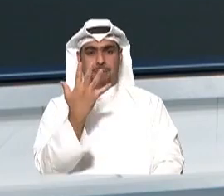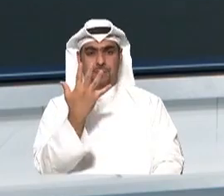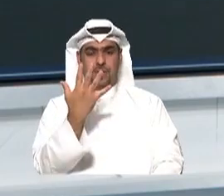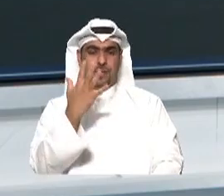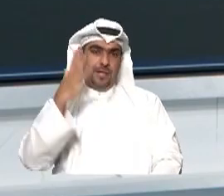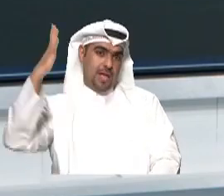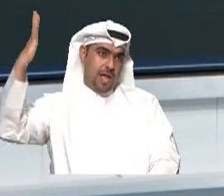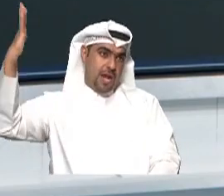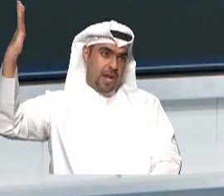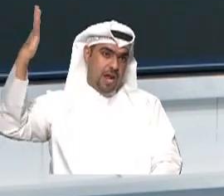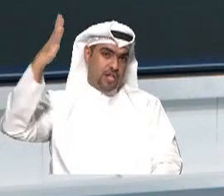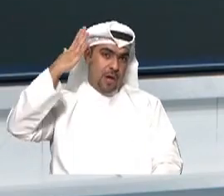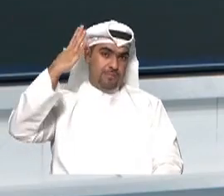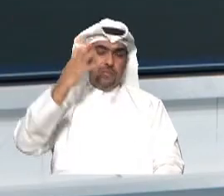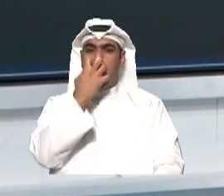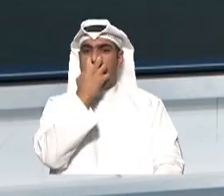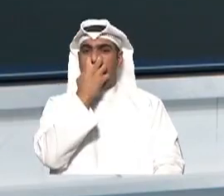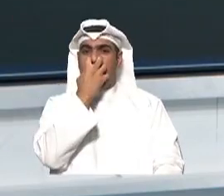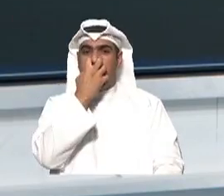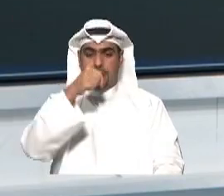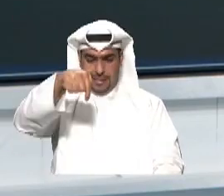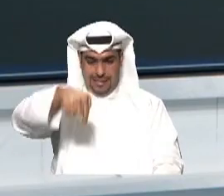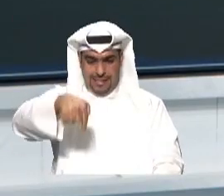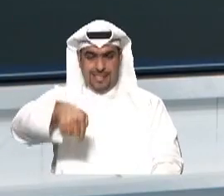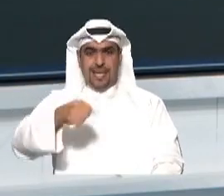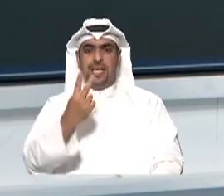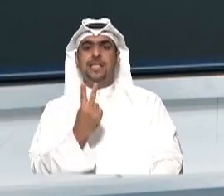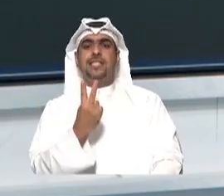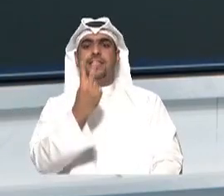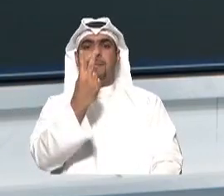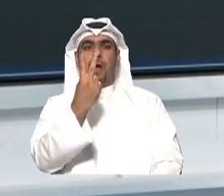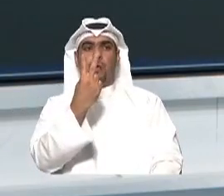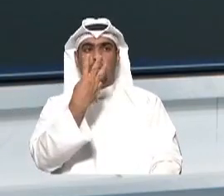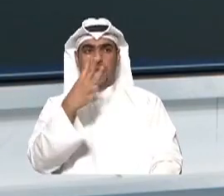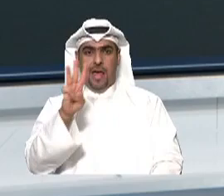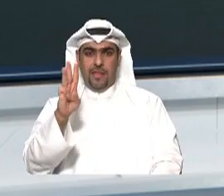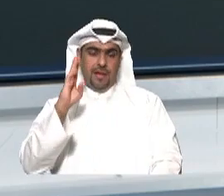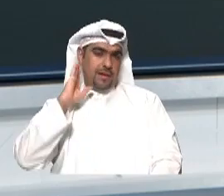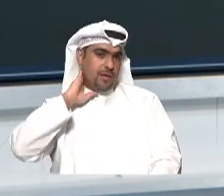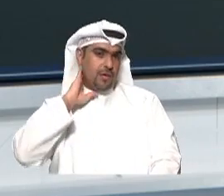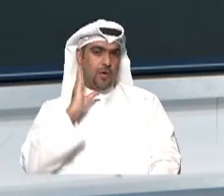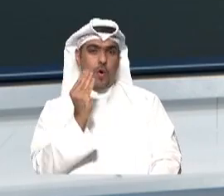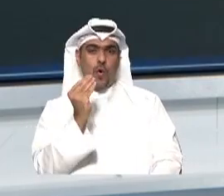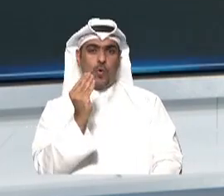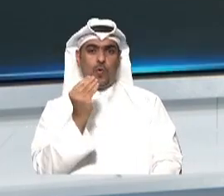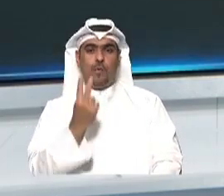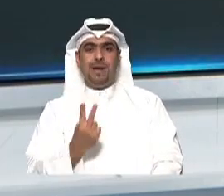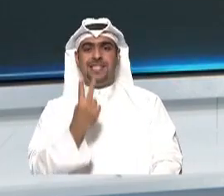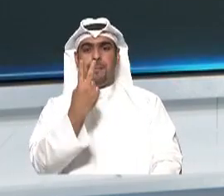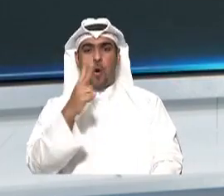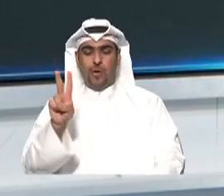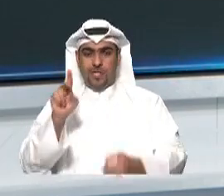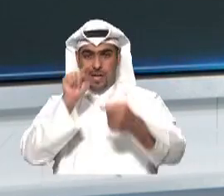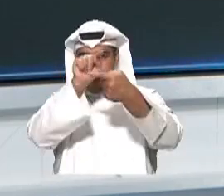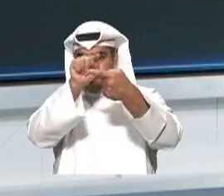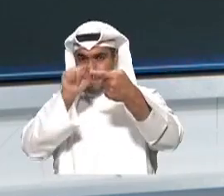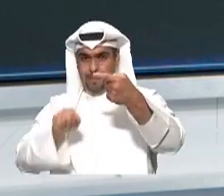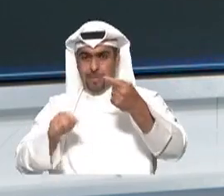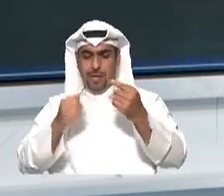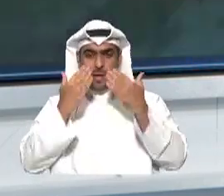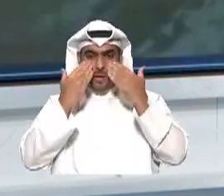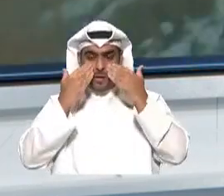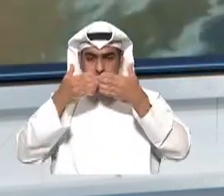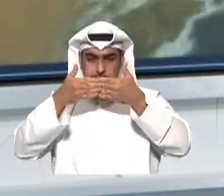في الساعة، درجة الحرارة الحالية 37 درجة مئوية، الرطوبة النسبية 27% في مدينة الكويت، أما الرؤية الأفقية